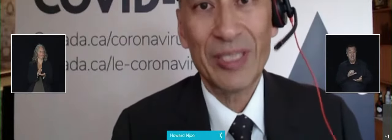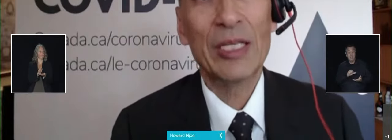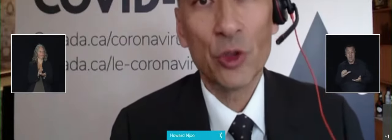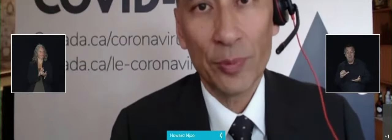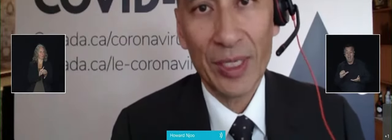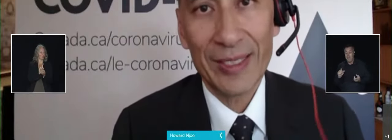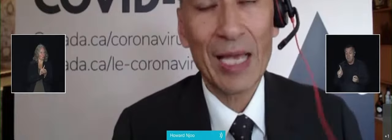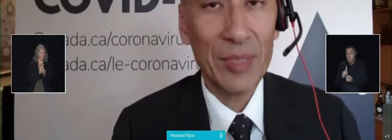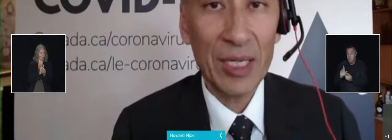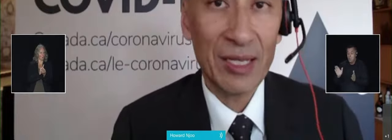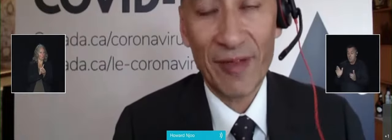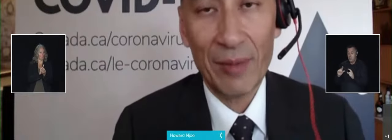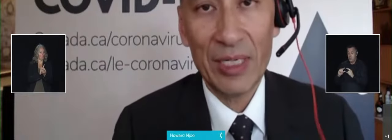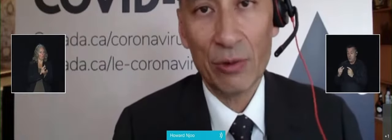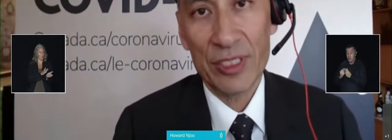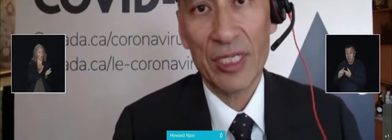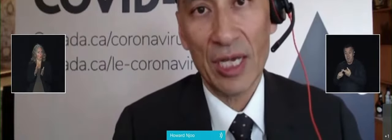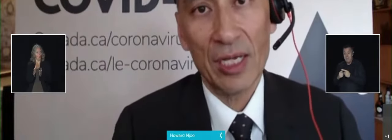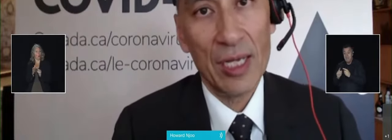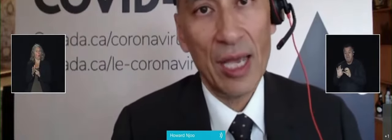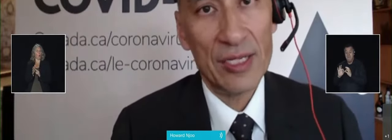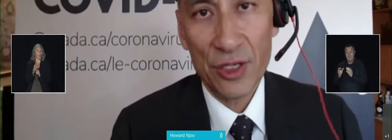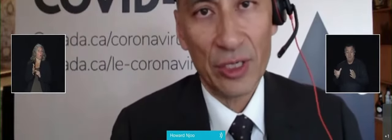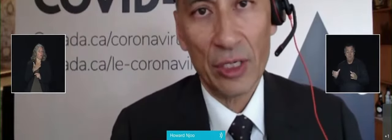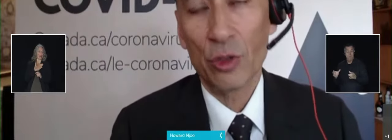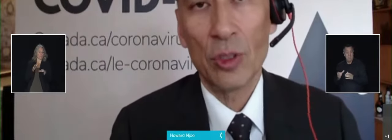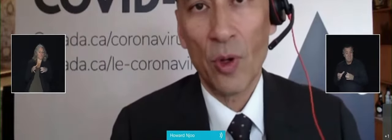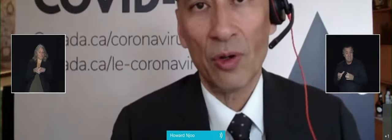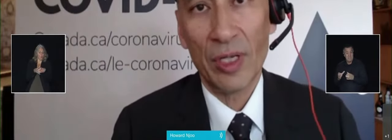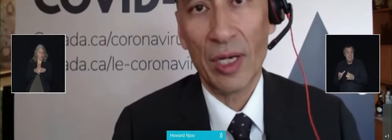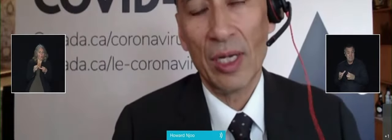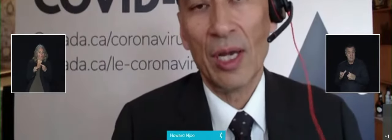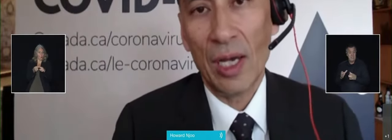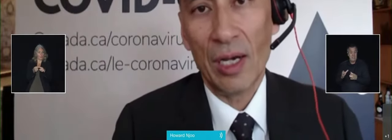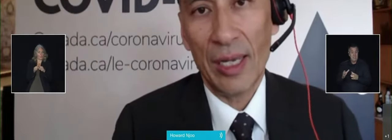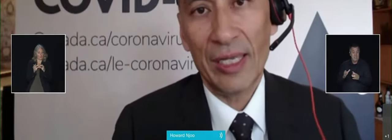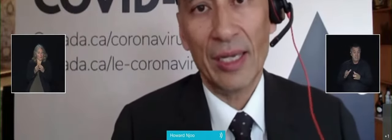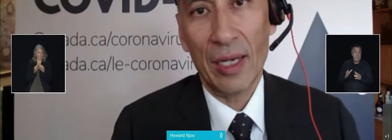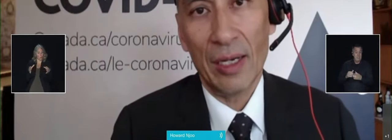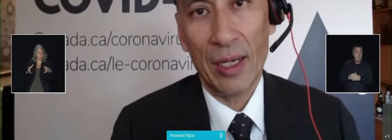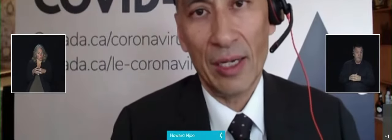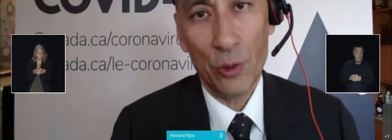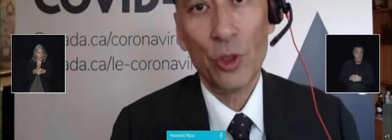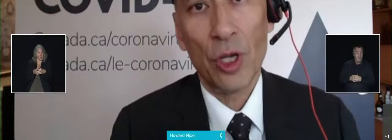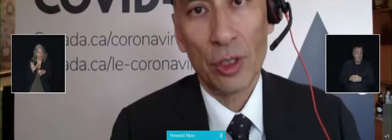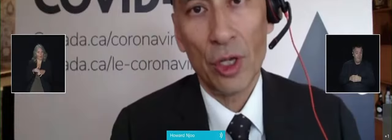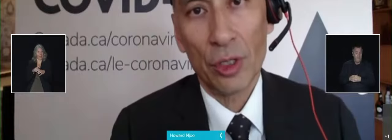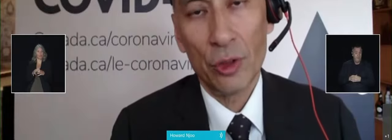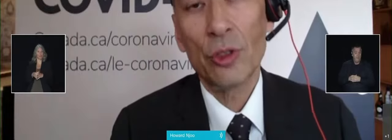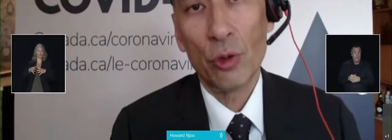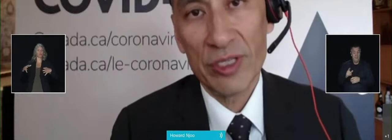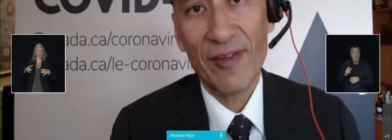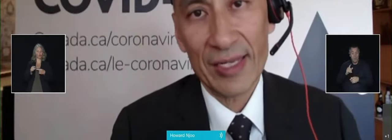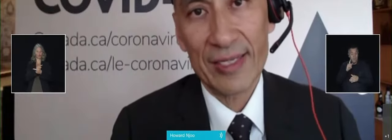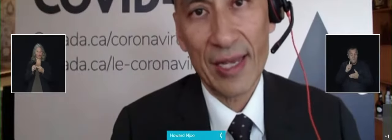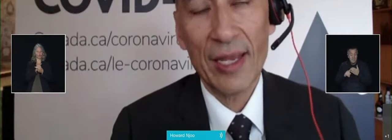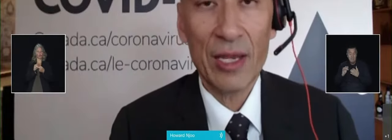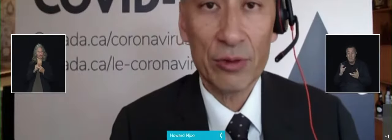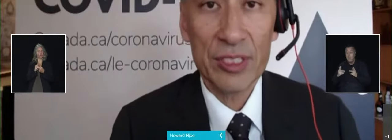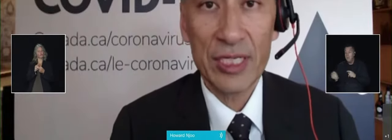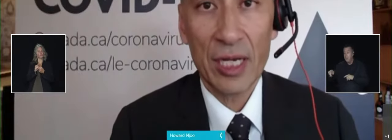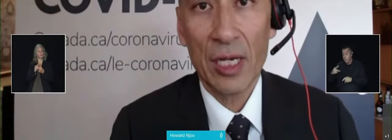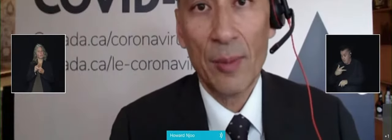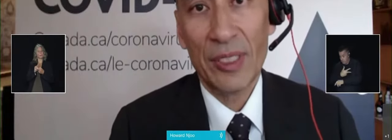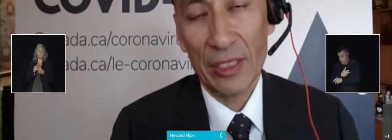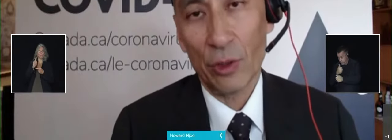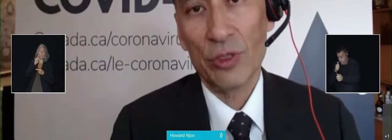un petit groupe d'amis et la famille aussi assurer que tout le monde ait eu leurs deux doses de vaccin